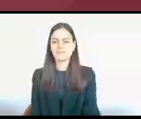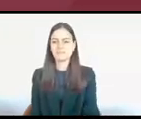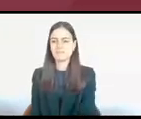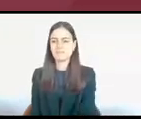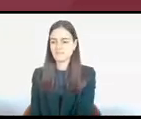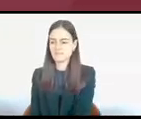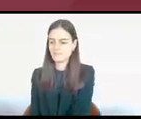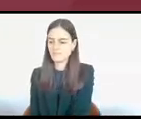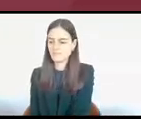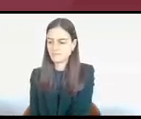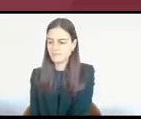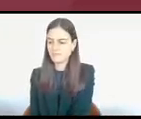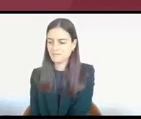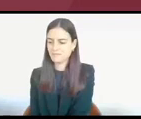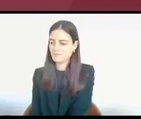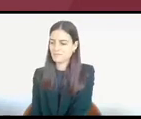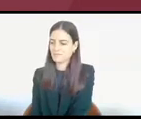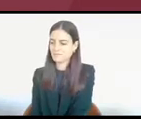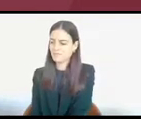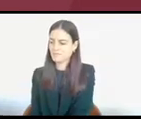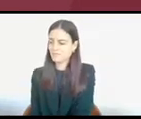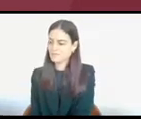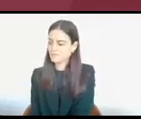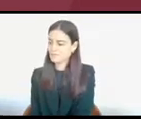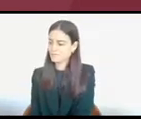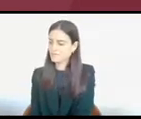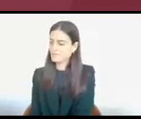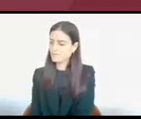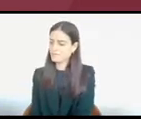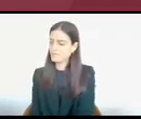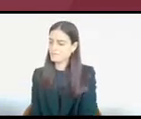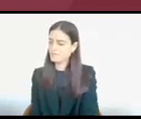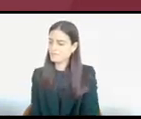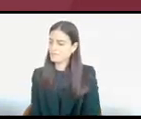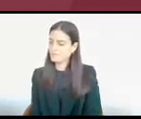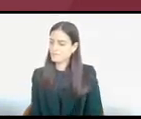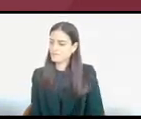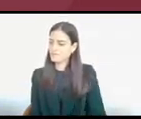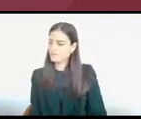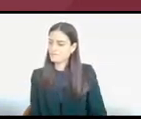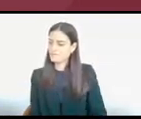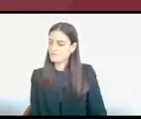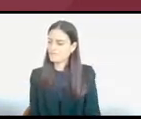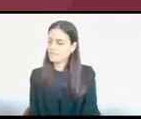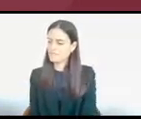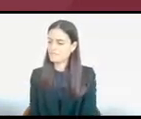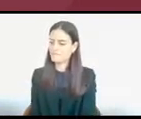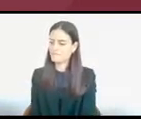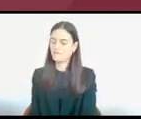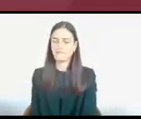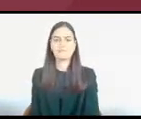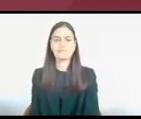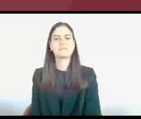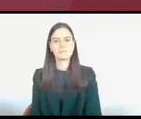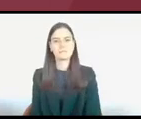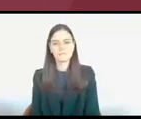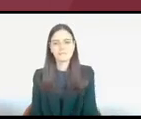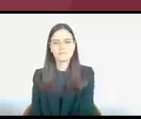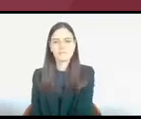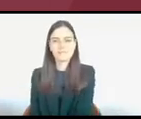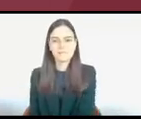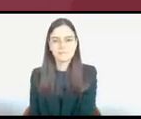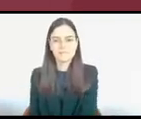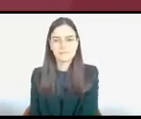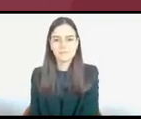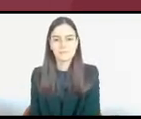avec ce qu'il faut bien avoir en tête avant de mettre en place toute stratégie d'épargne-retraite. Olivier, on commence avec vous. Une telle